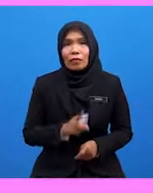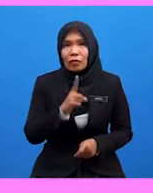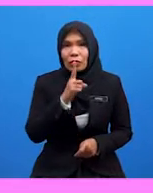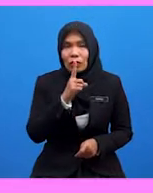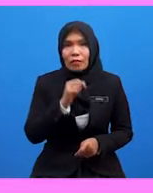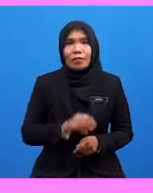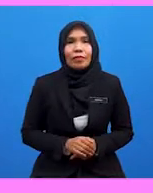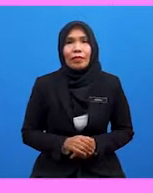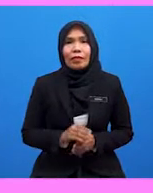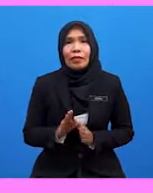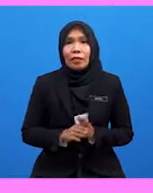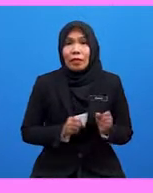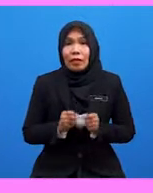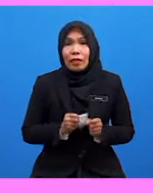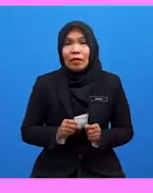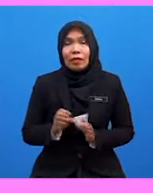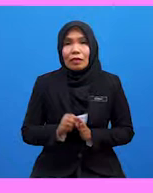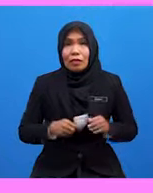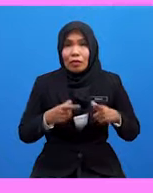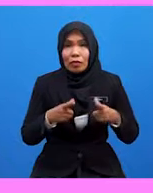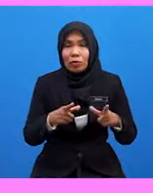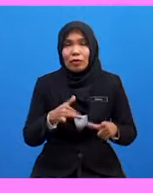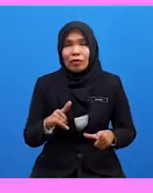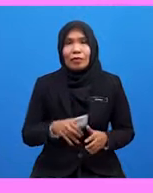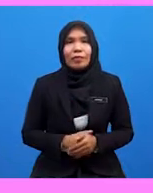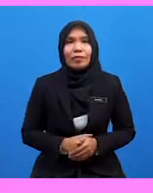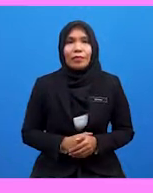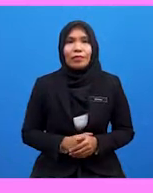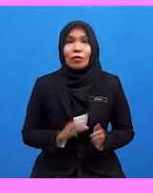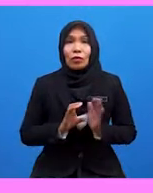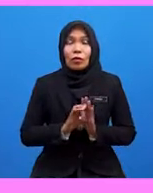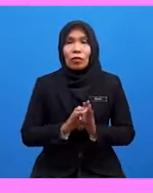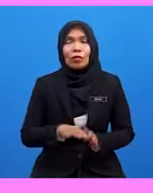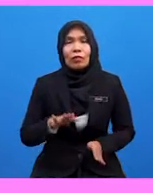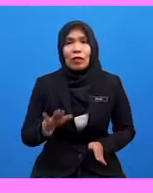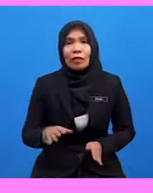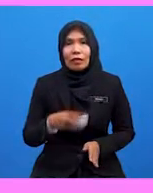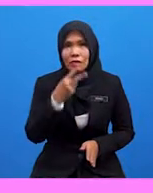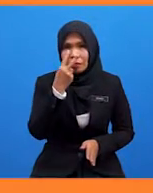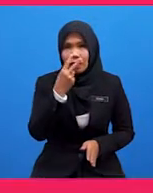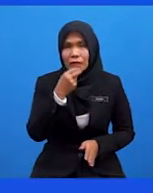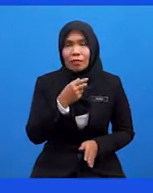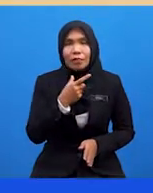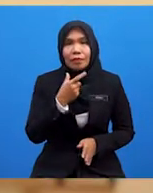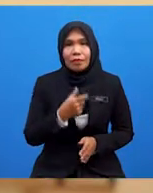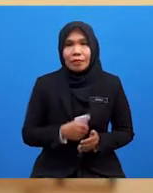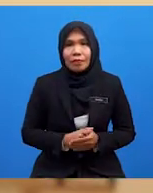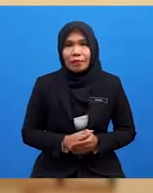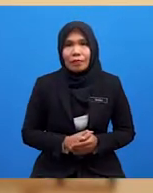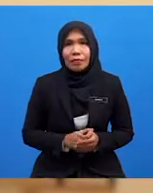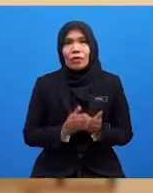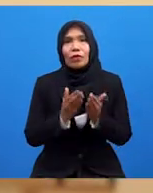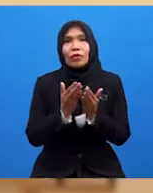tiba-tiba, berlari selaju-lajunya. Contoh ayat, adik menangis teresak-esak.